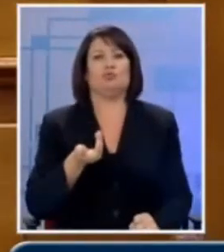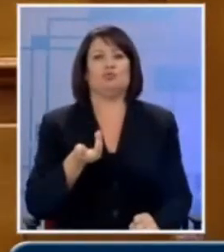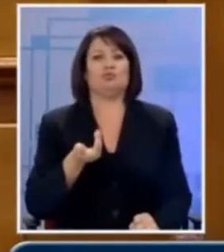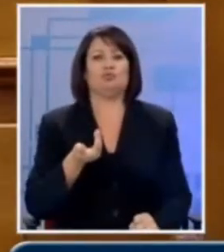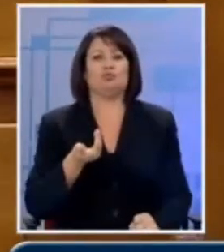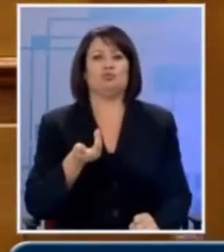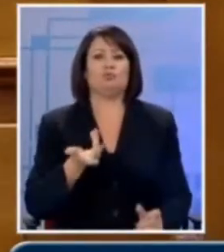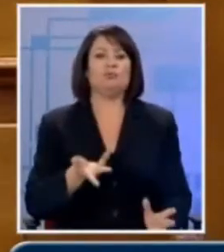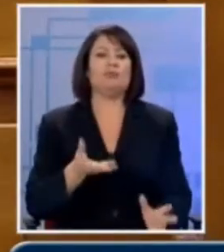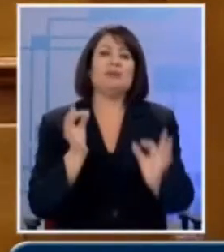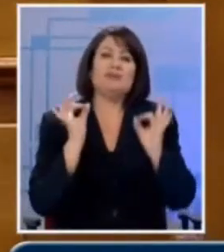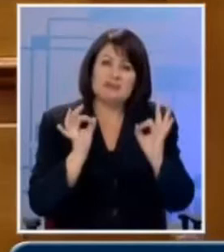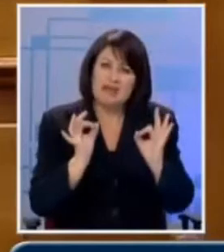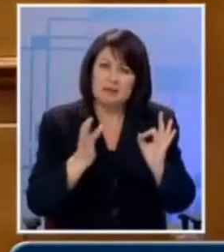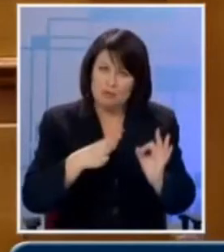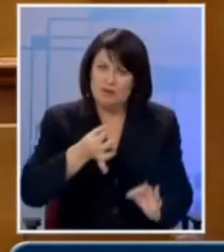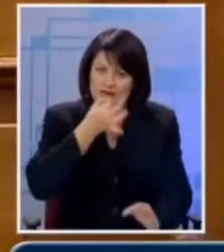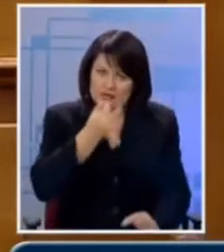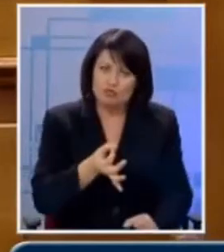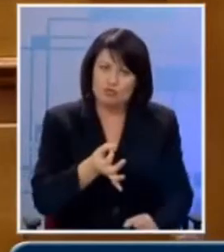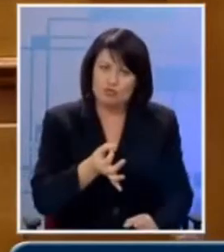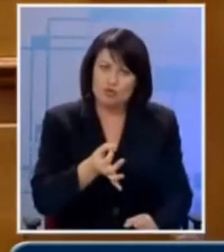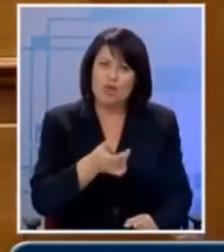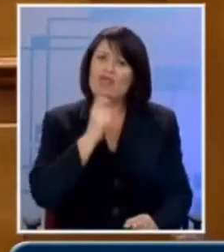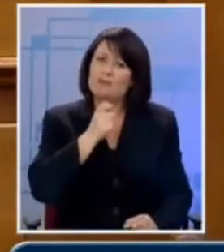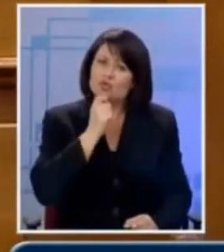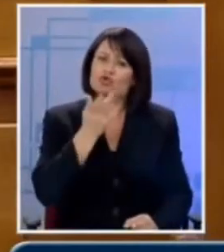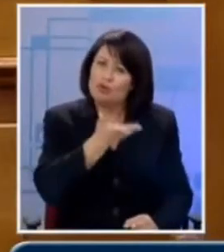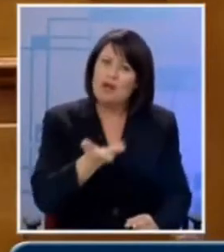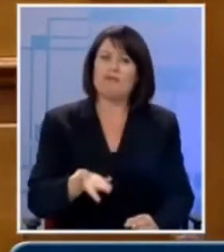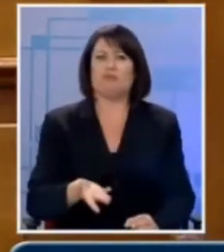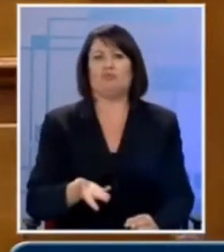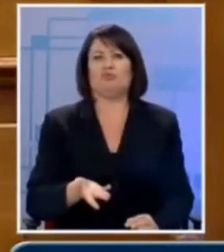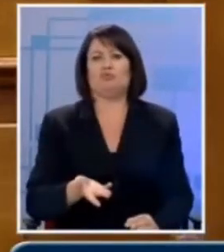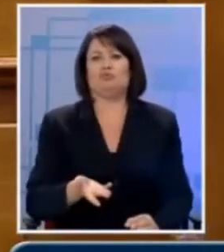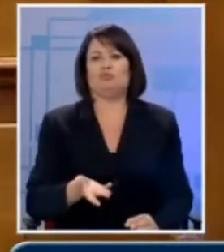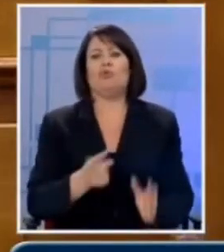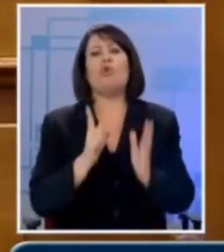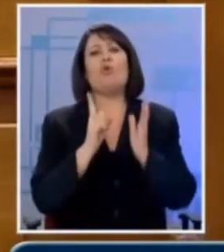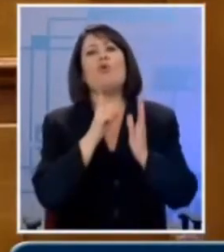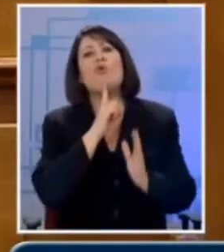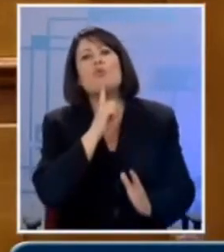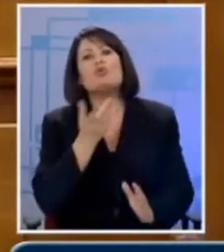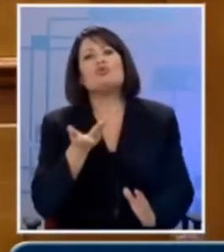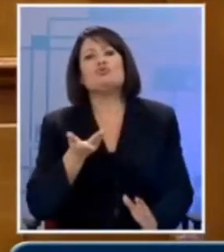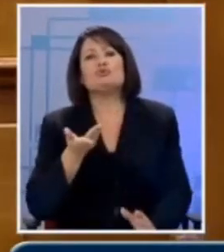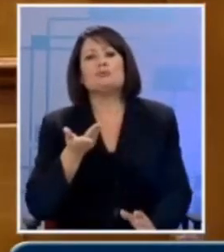Πέντε να είμαι και συγκεκριμένος. Και δημοσιογράφους. Όπως